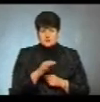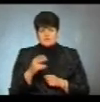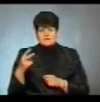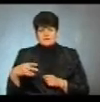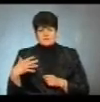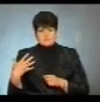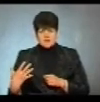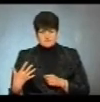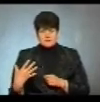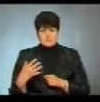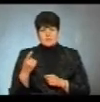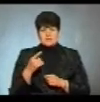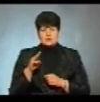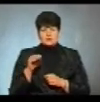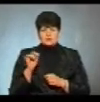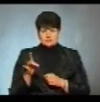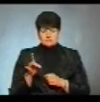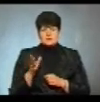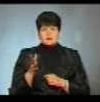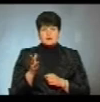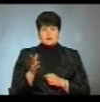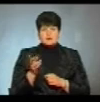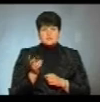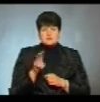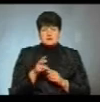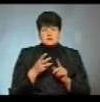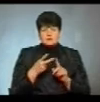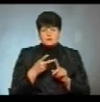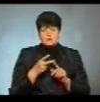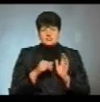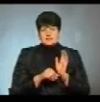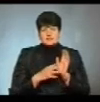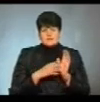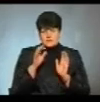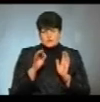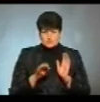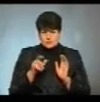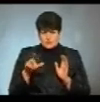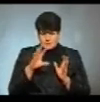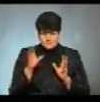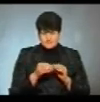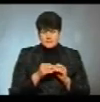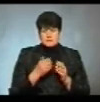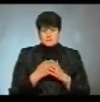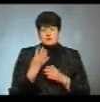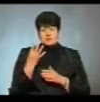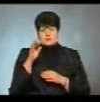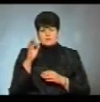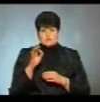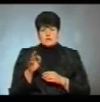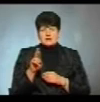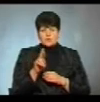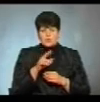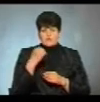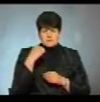25% відповідно у першому турі. Явка виборців у другому – 69%. З різницею у майже 4%